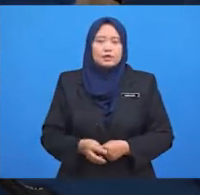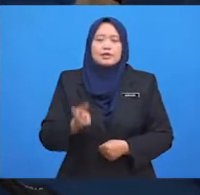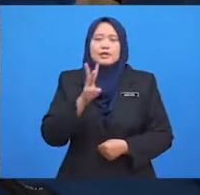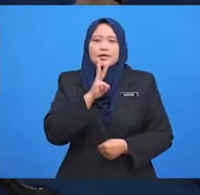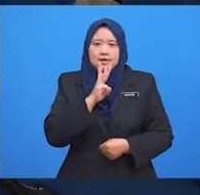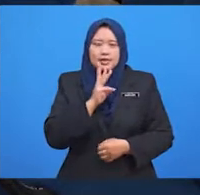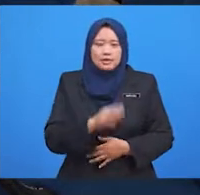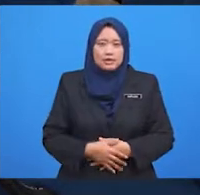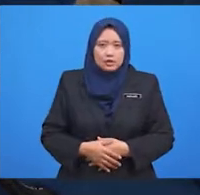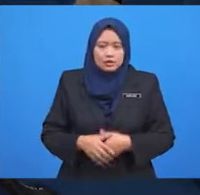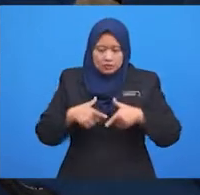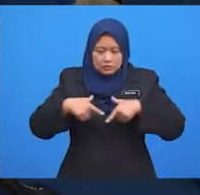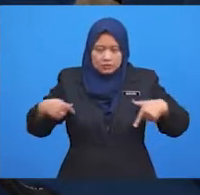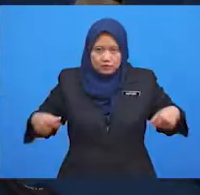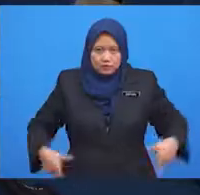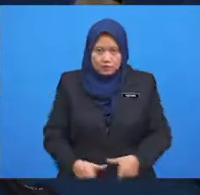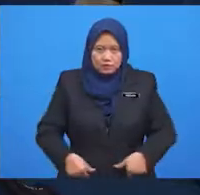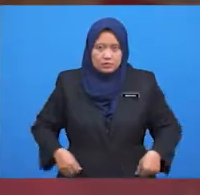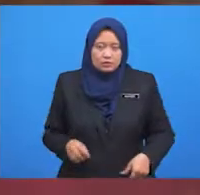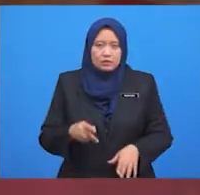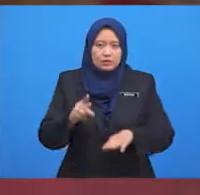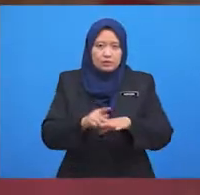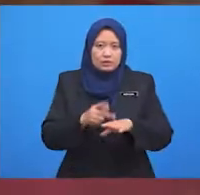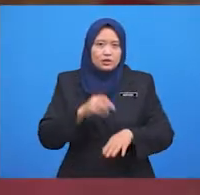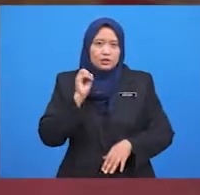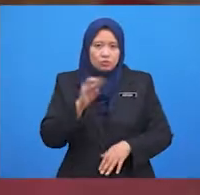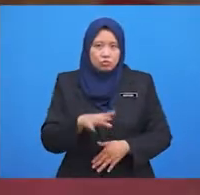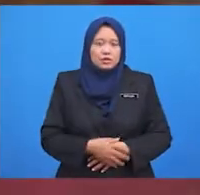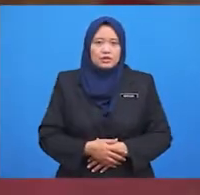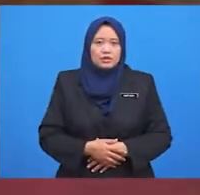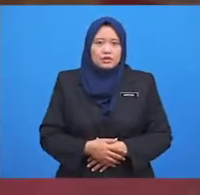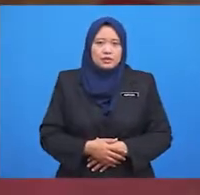disposal bra dan panties, surgical spirit.